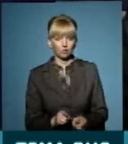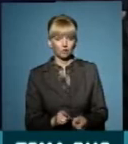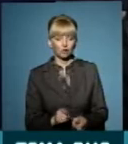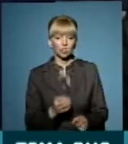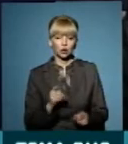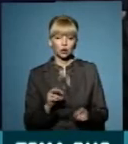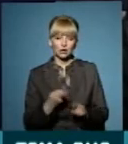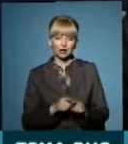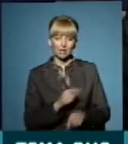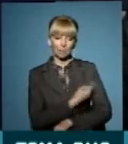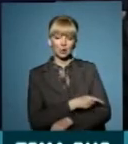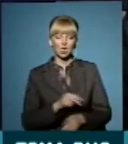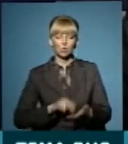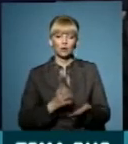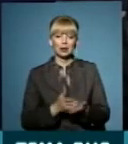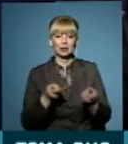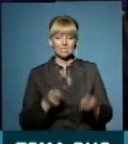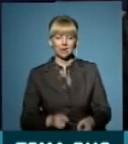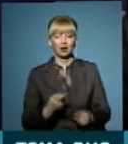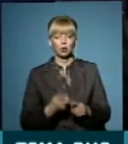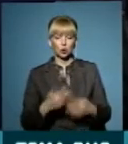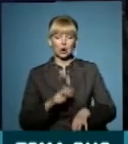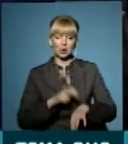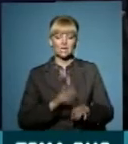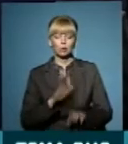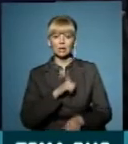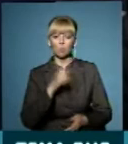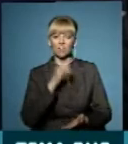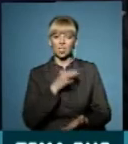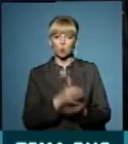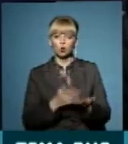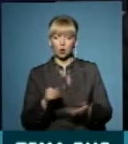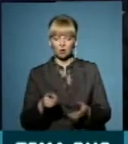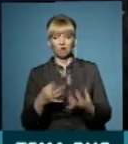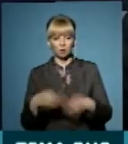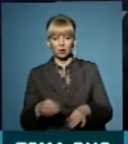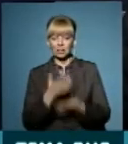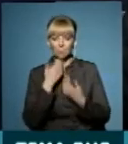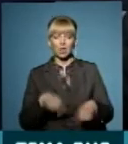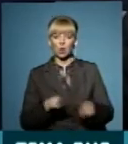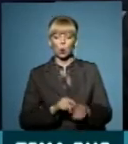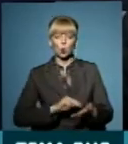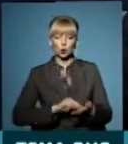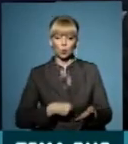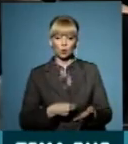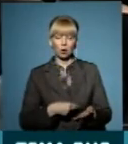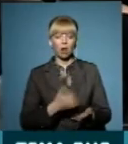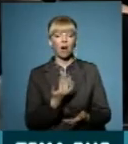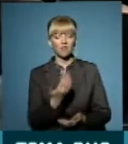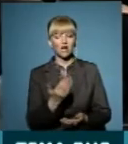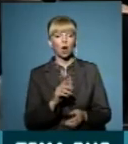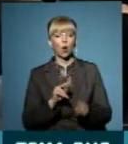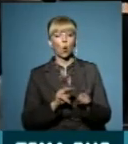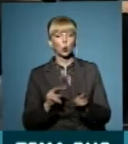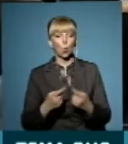Чи ця медична довідка є дійсна. Це вже лікар буде відповідати, якщо він його випустив, що він не має такої довідки. А ви як контролюючий